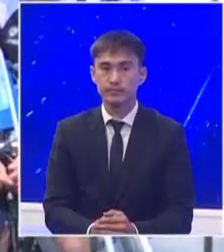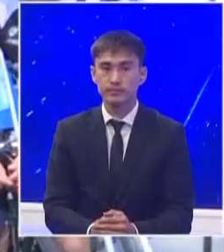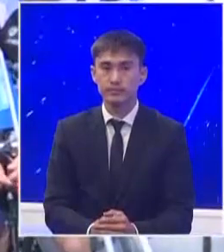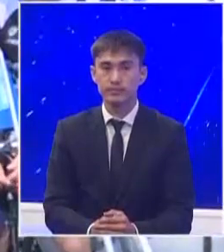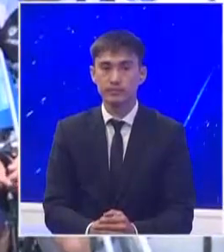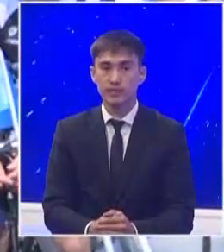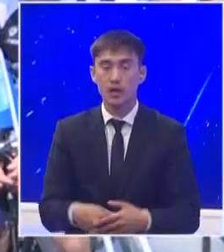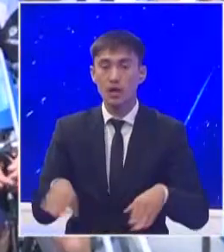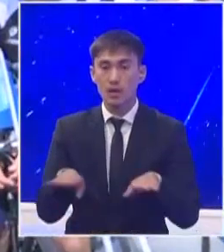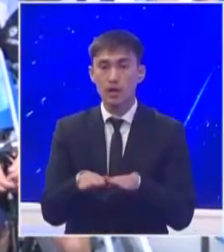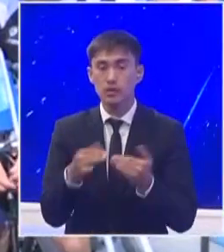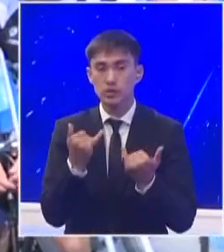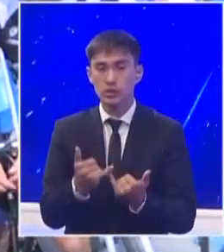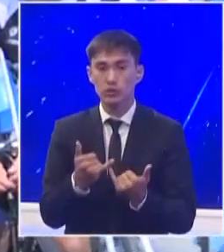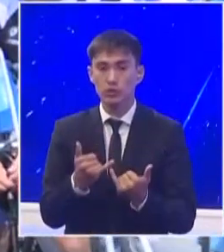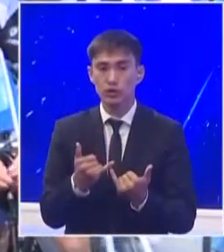Также сегодняшний